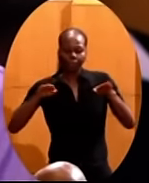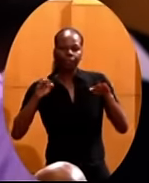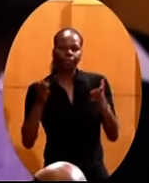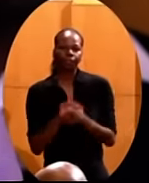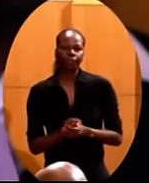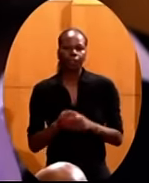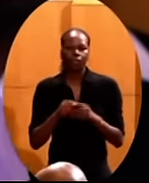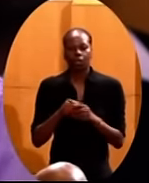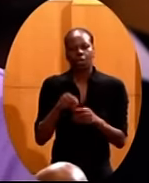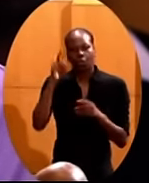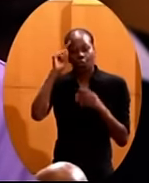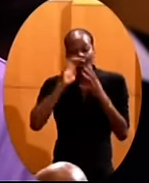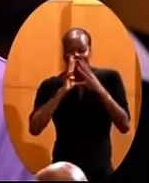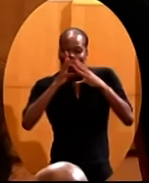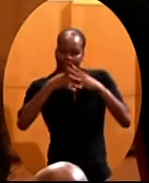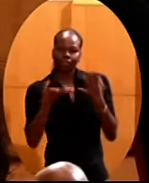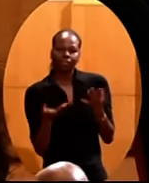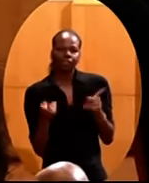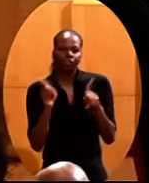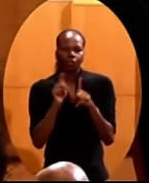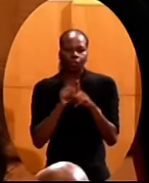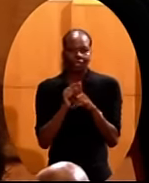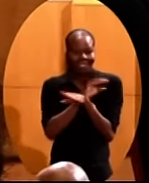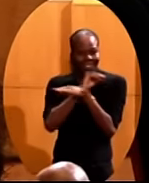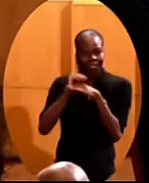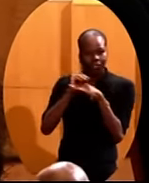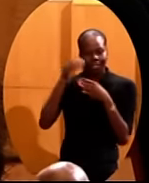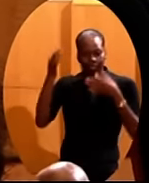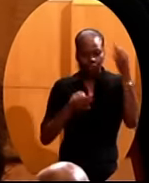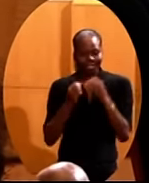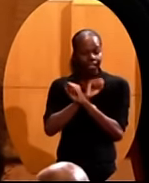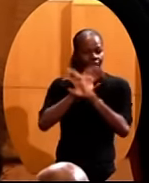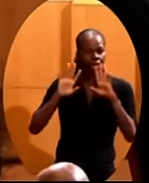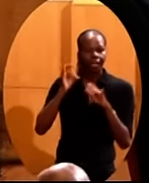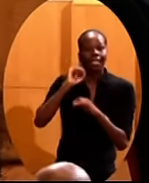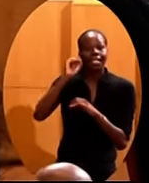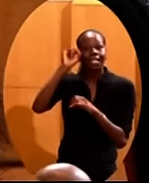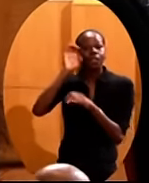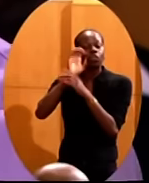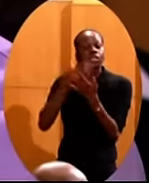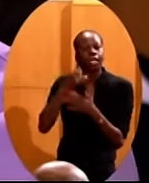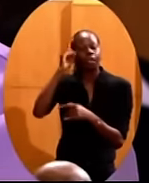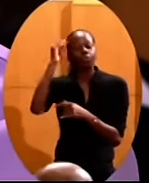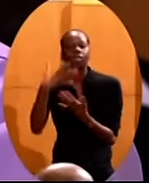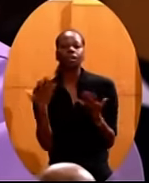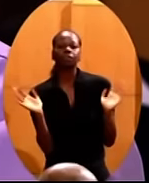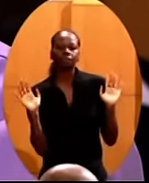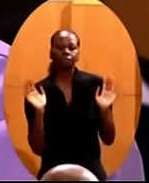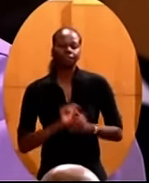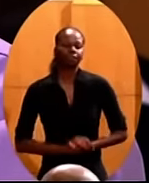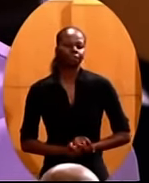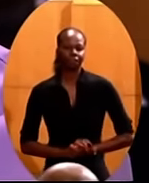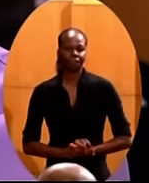en toute lisibilité et en toute sécurité juridique qui est contre ça qui lève le